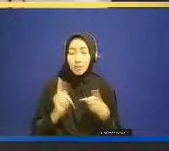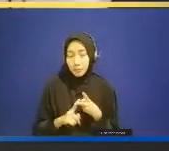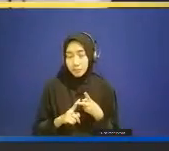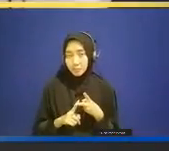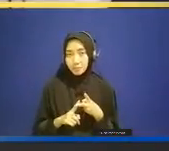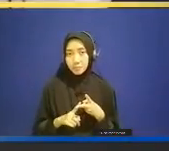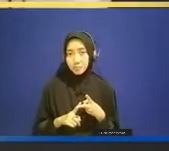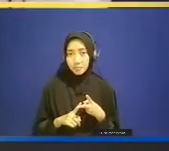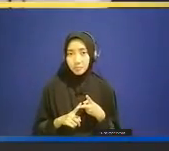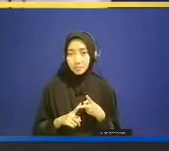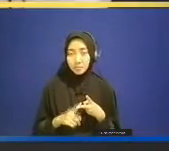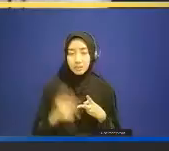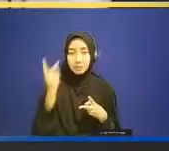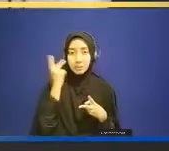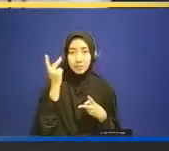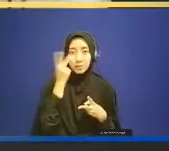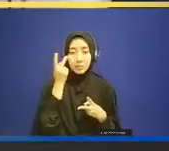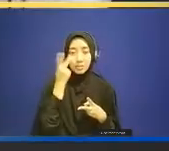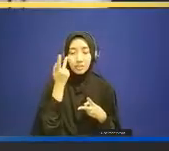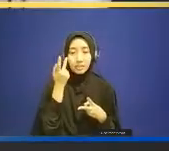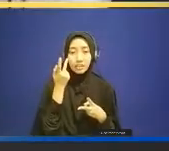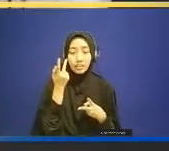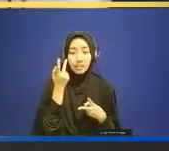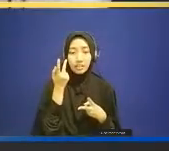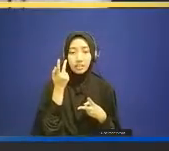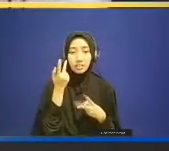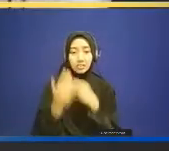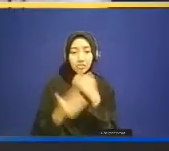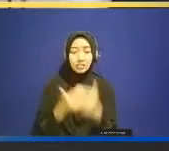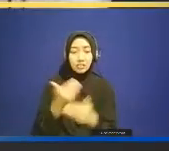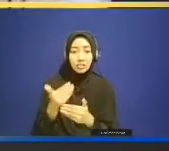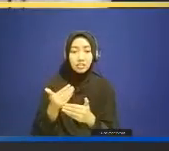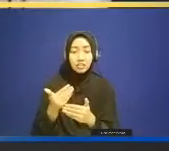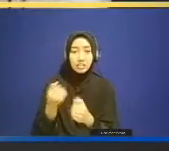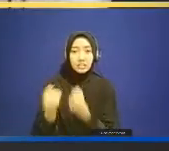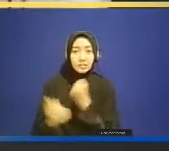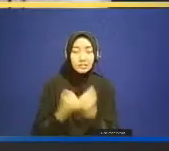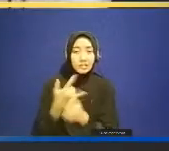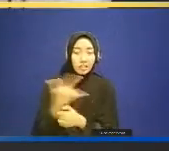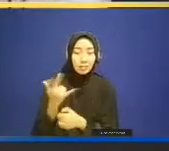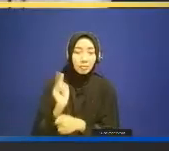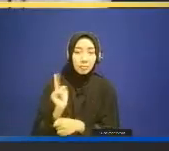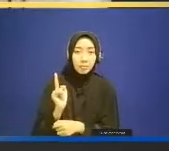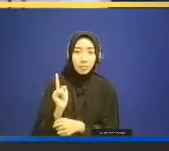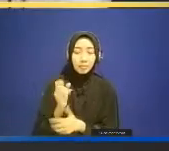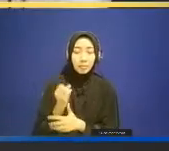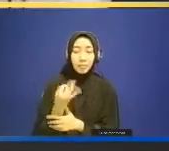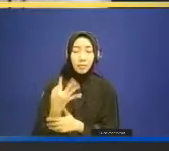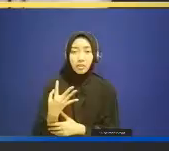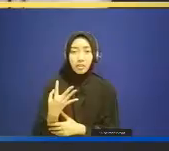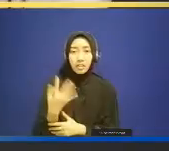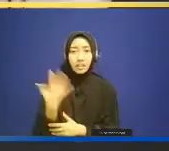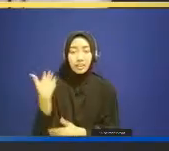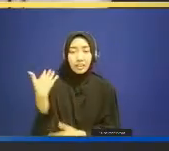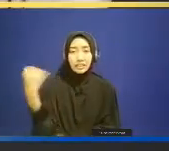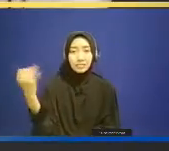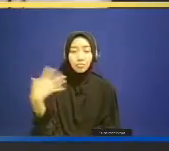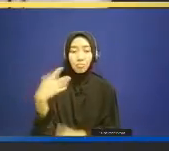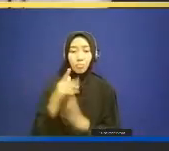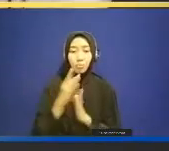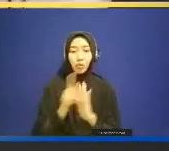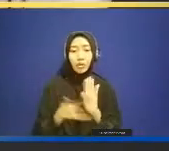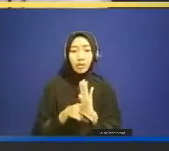juga tetep menjaga resilient tetap juga untuk serta itu termasuk beberapa tadi katakan